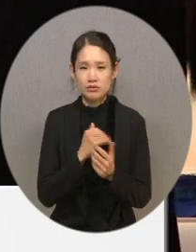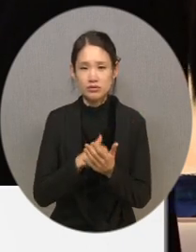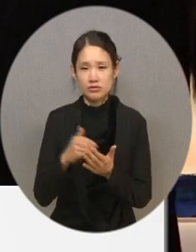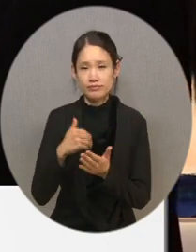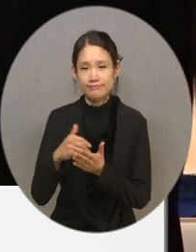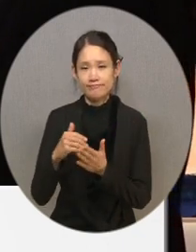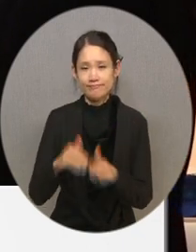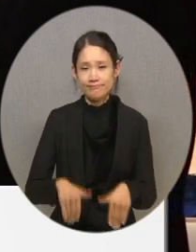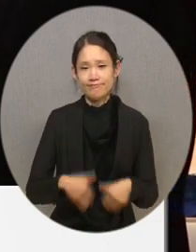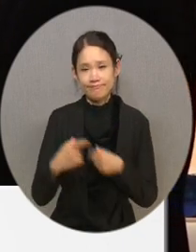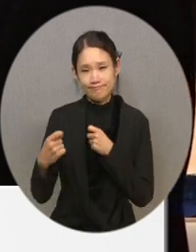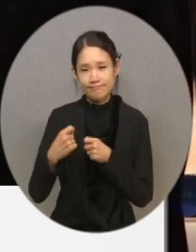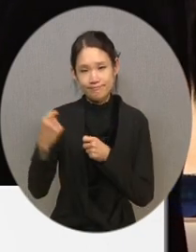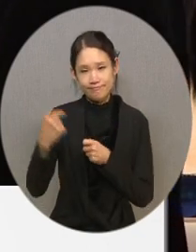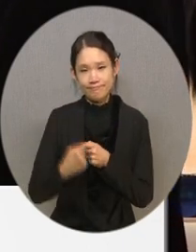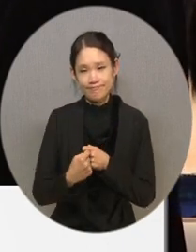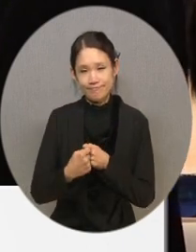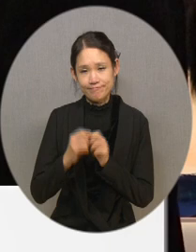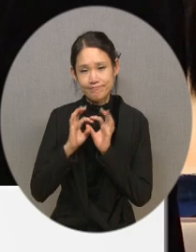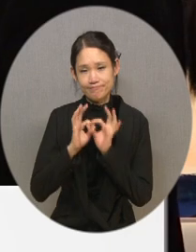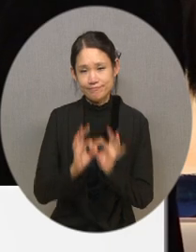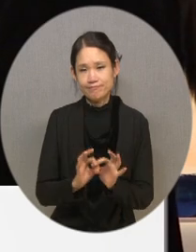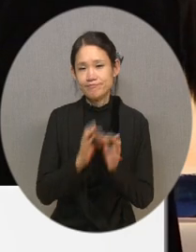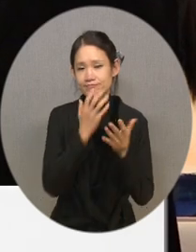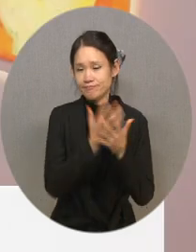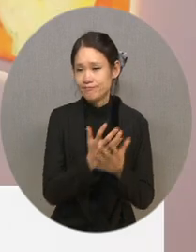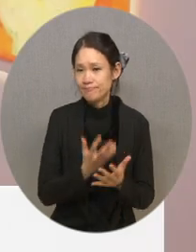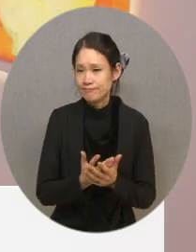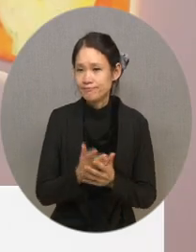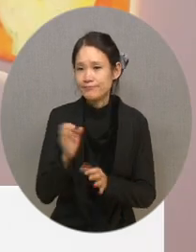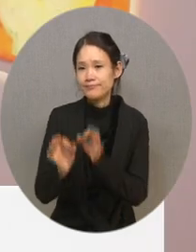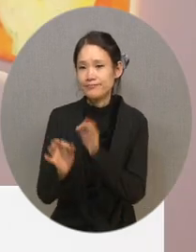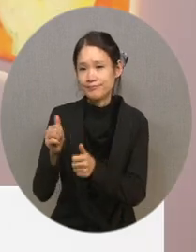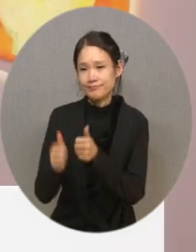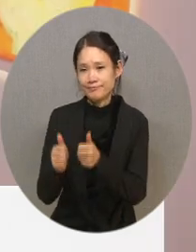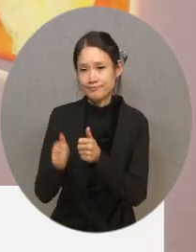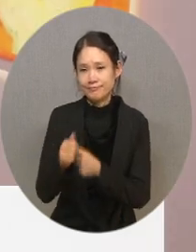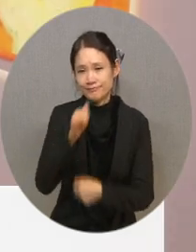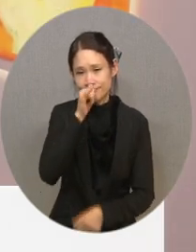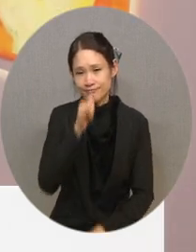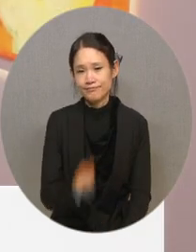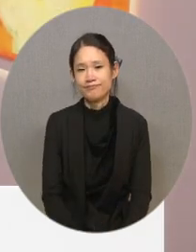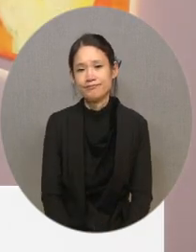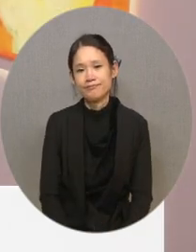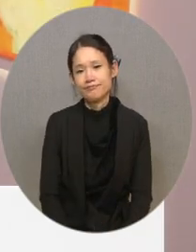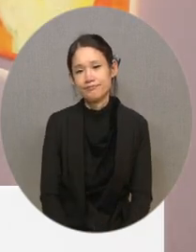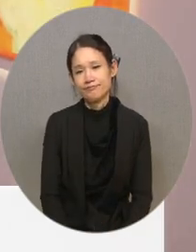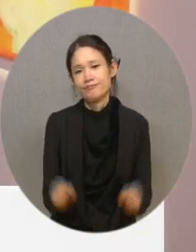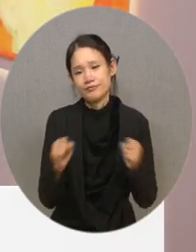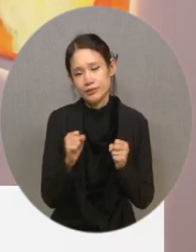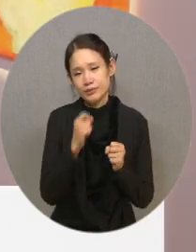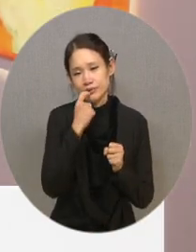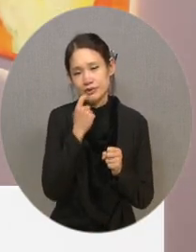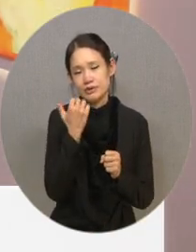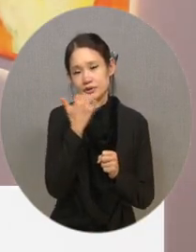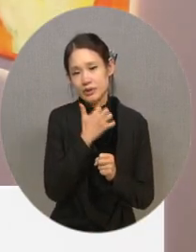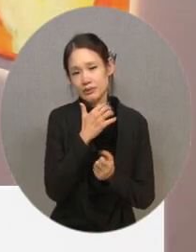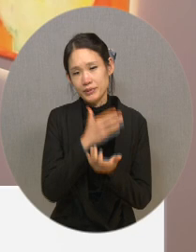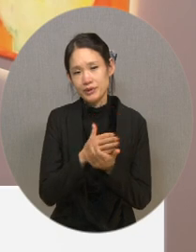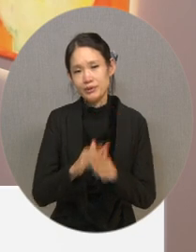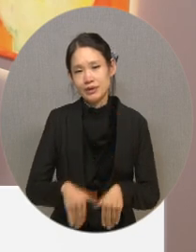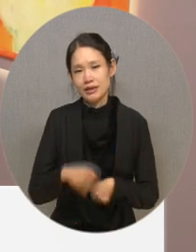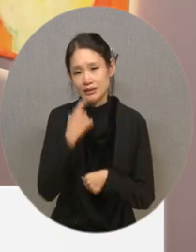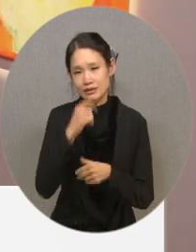그림이 따스하게 다가오는 것은 끊임없는 재료적 실험 때문이라고 합니다. 차가운 흰색이 아니라